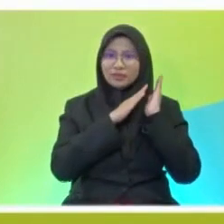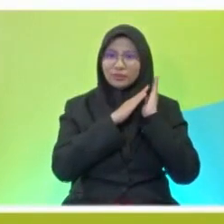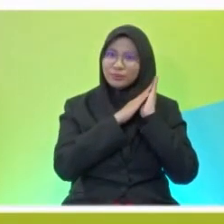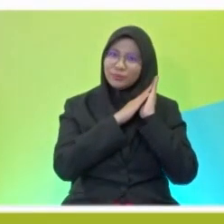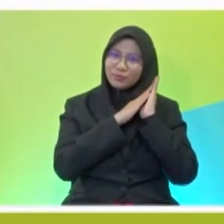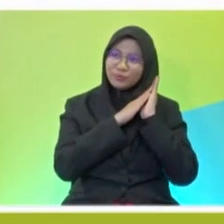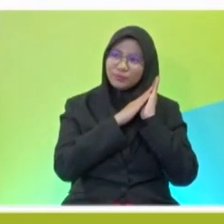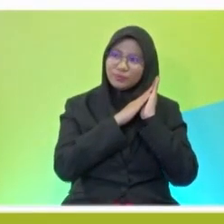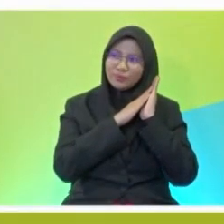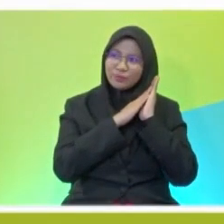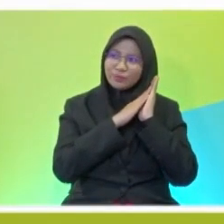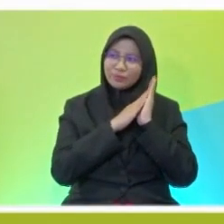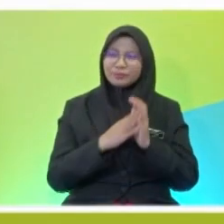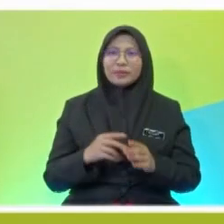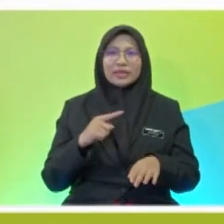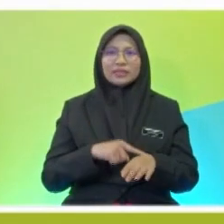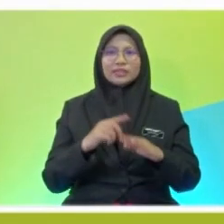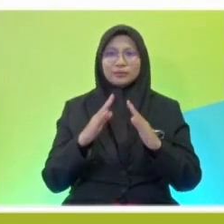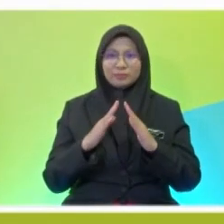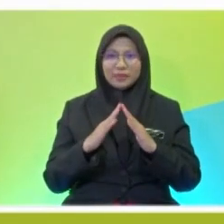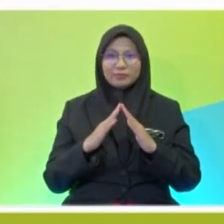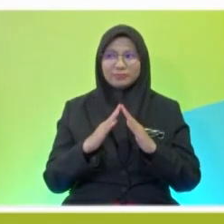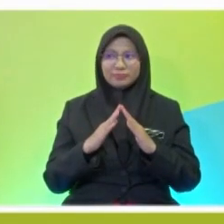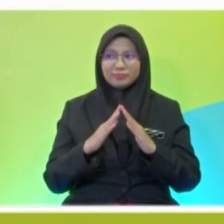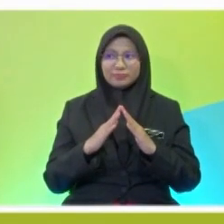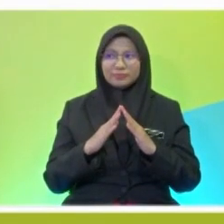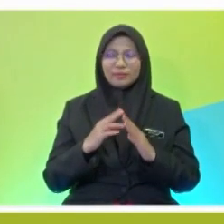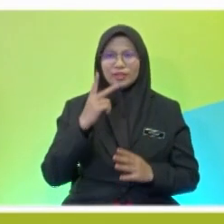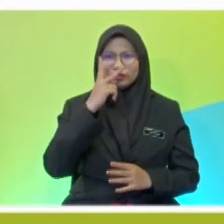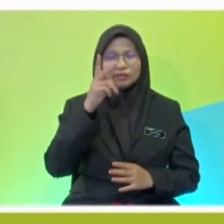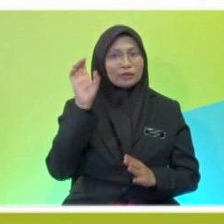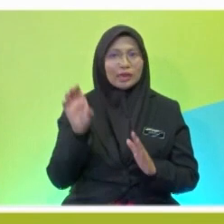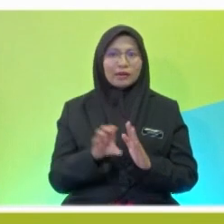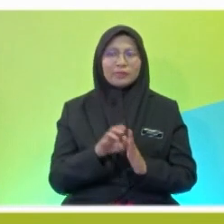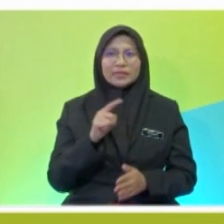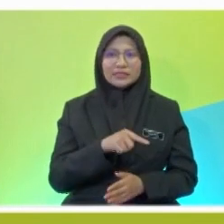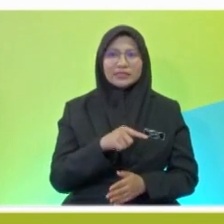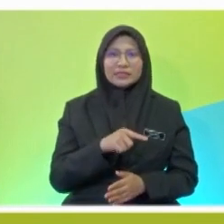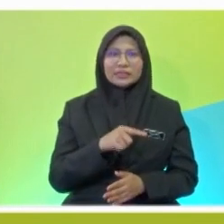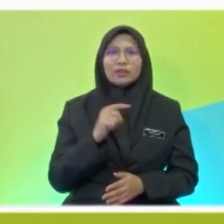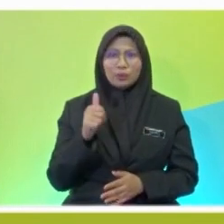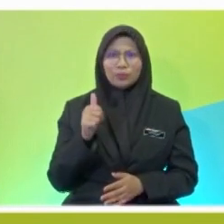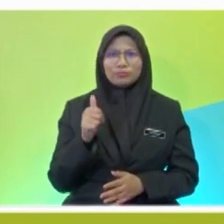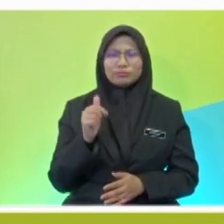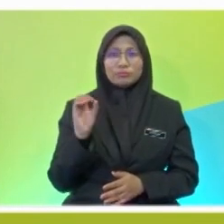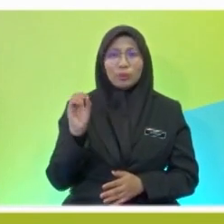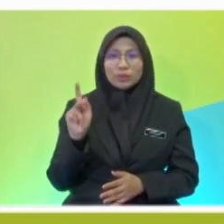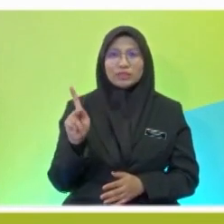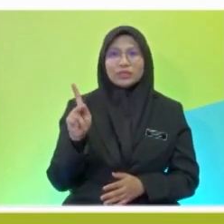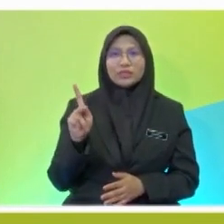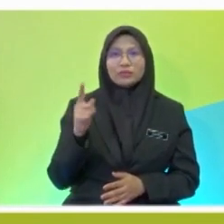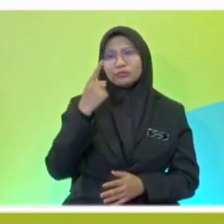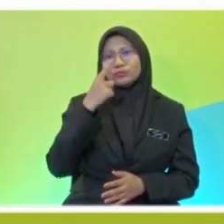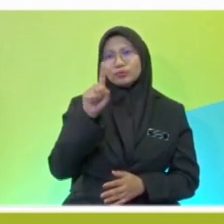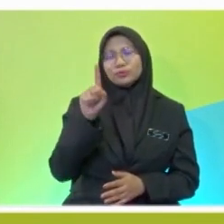bilik hidung di ruang kediaman biografi tersebut sesuai situasi bilik tersebut untuk